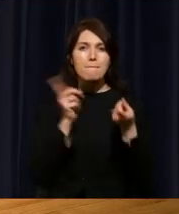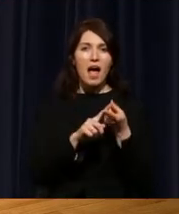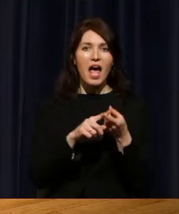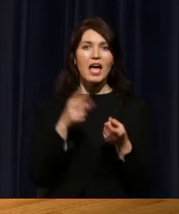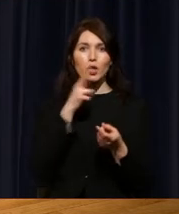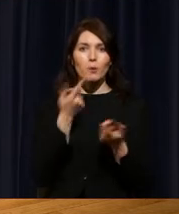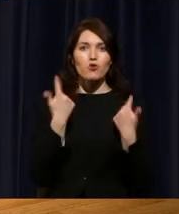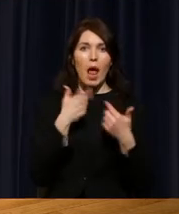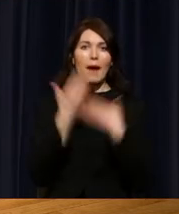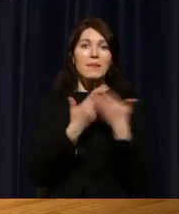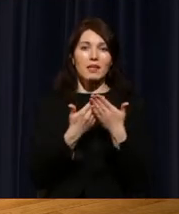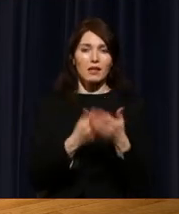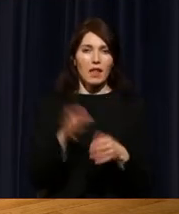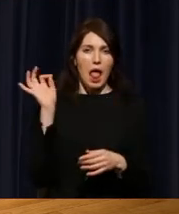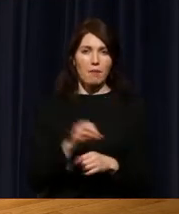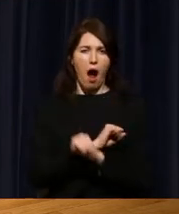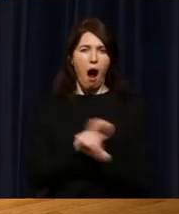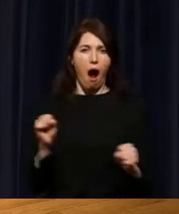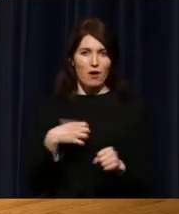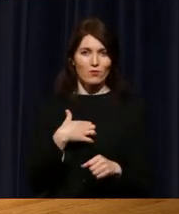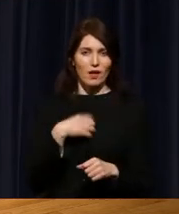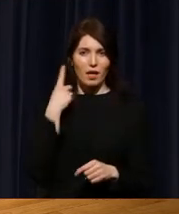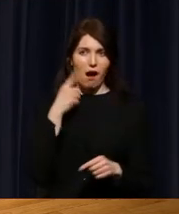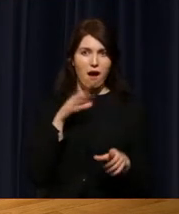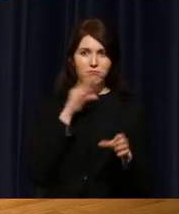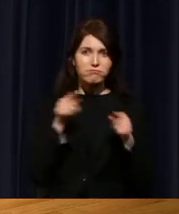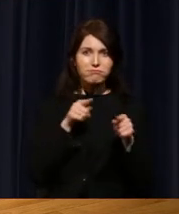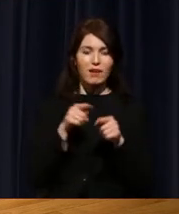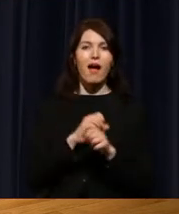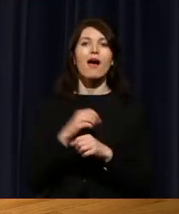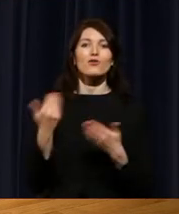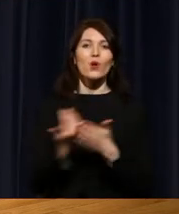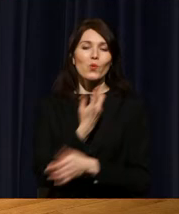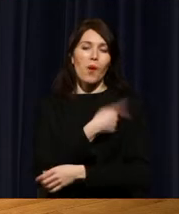minūtēs jāpiesākās, nu, tad uz ātrumu. Vai ne, uz jauniem mediķiem?